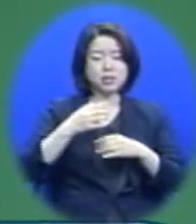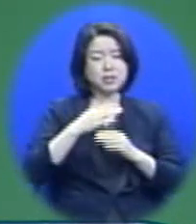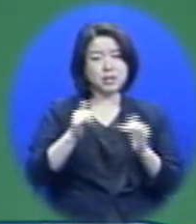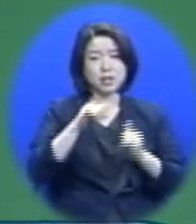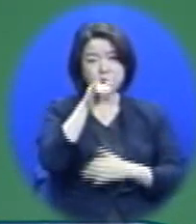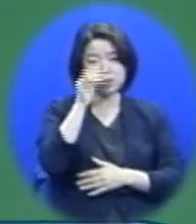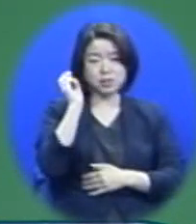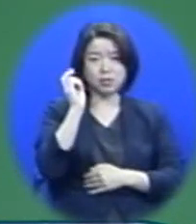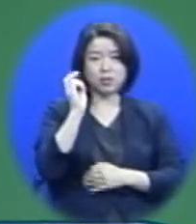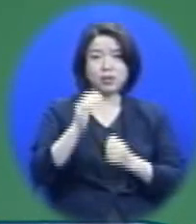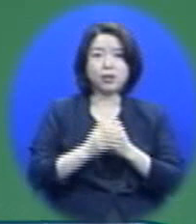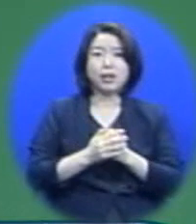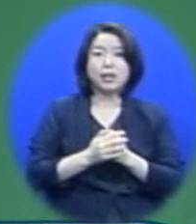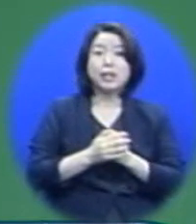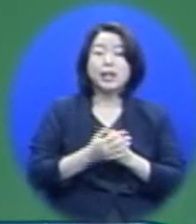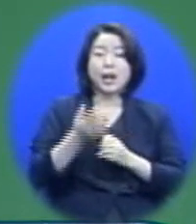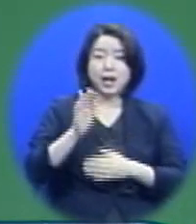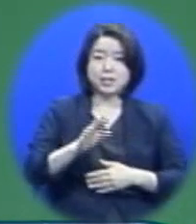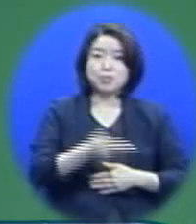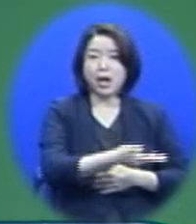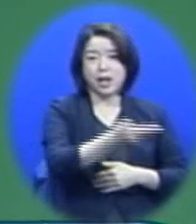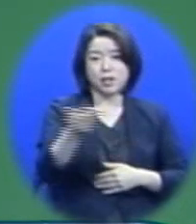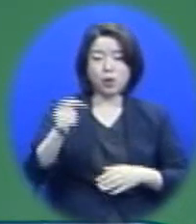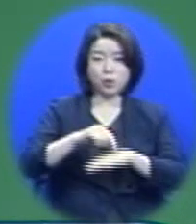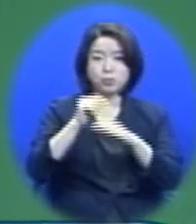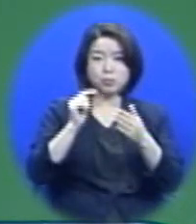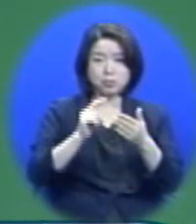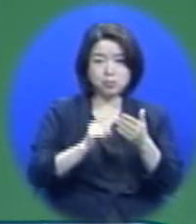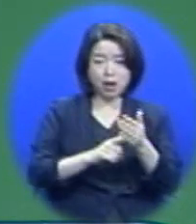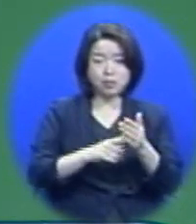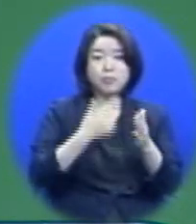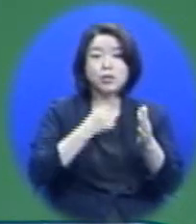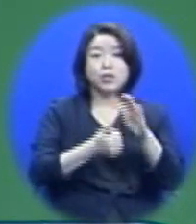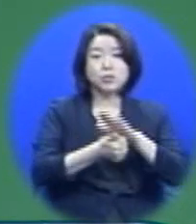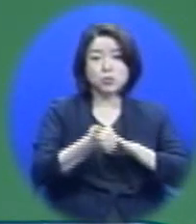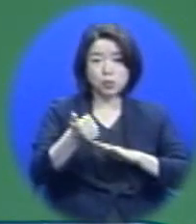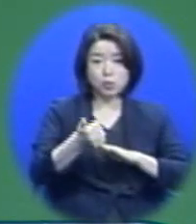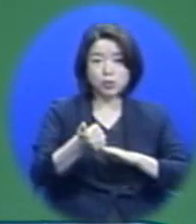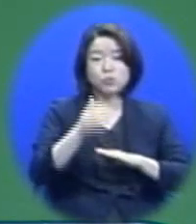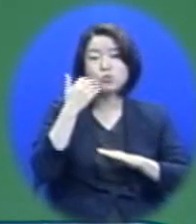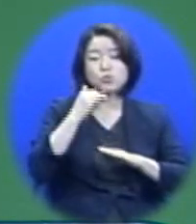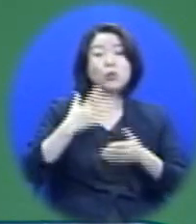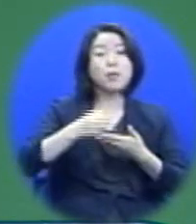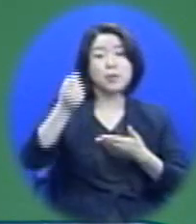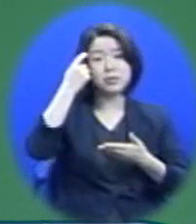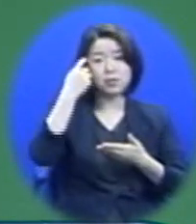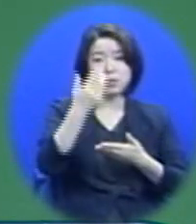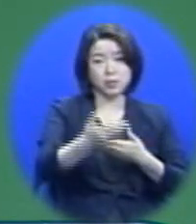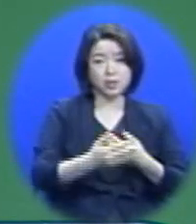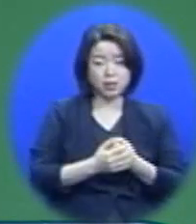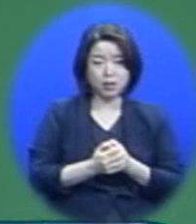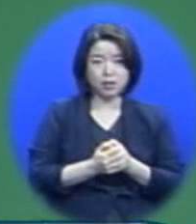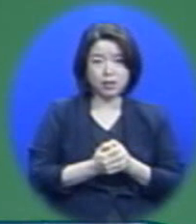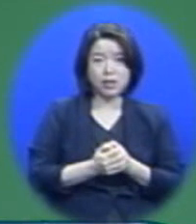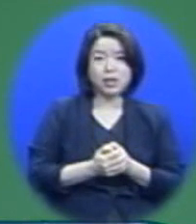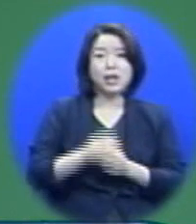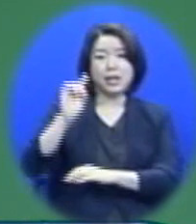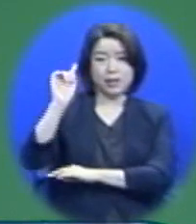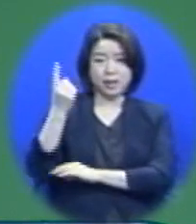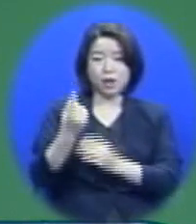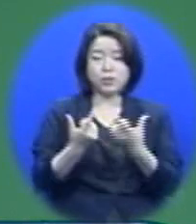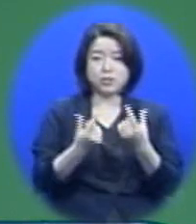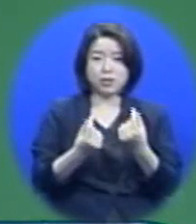근데 여러분의 마음의 소원만큼은요, 누가 뺏어가요? 여러분의 마음의 소원만큼.